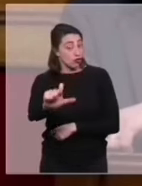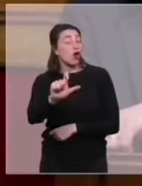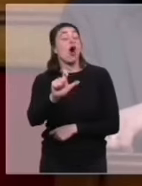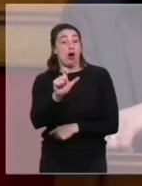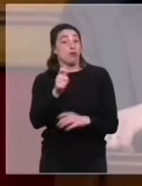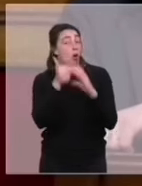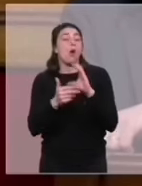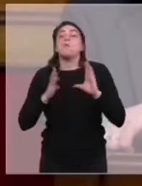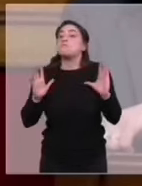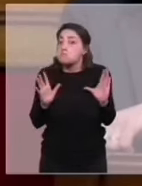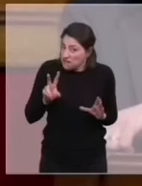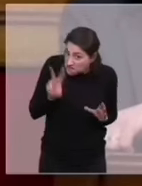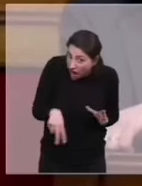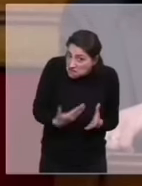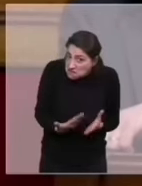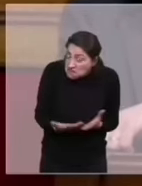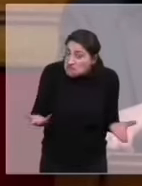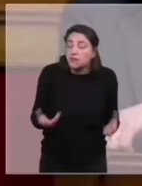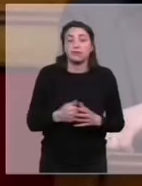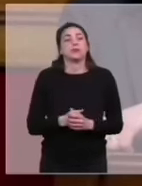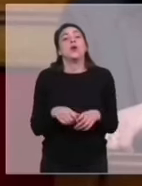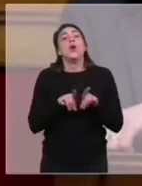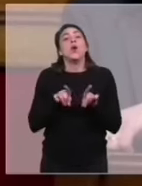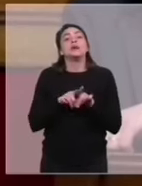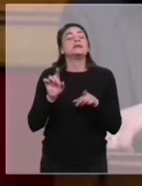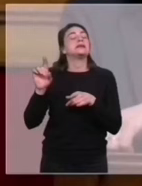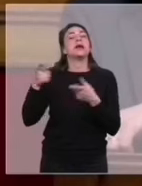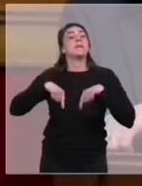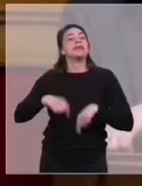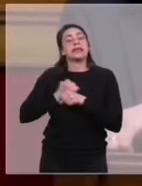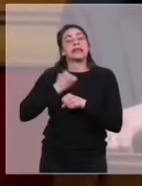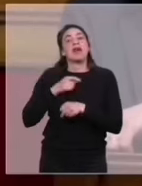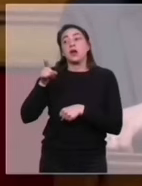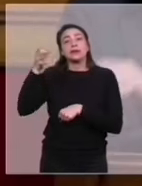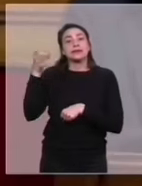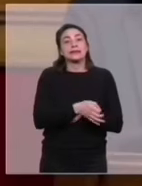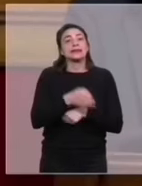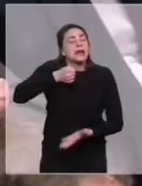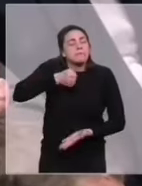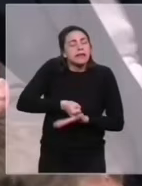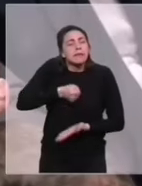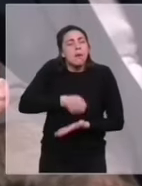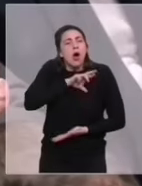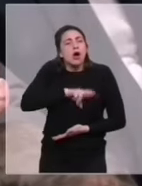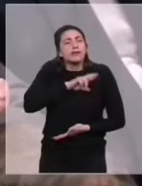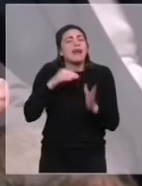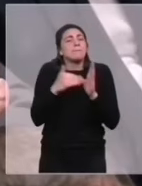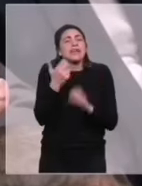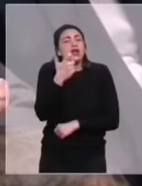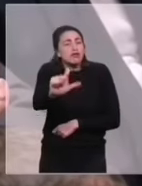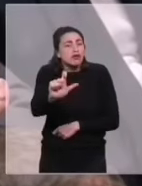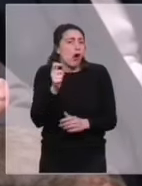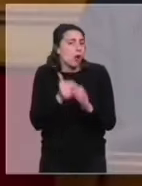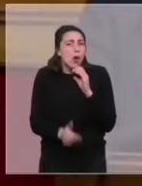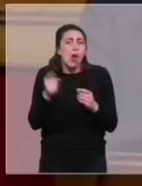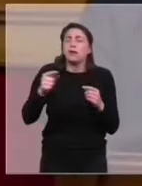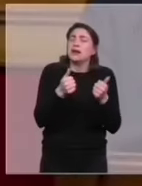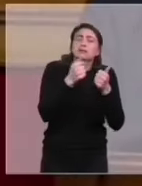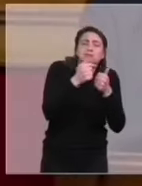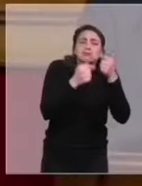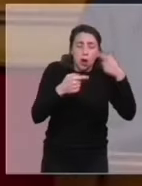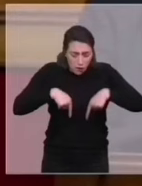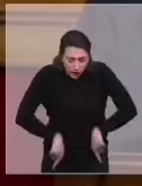février, votre ministre de l'économie, Bruno Le Maire, annonçait la retraite minimum à 1200 euros, y compris pour celles et ceux qui sont déjà à la retraite. Madame Schiappa, messieurs